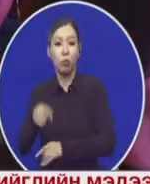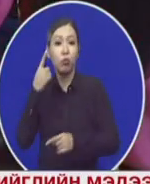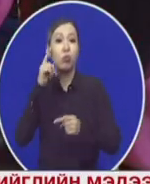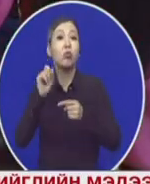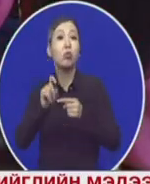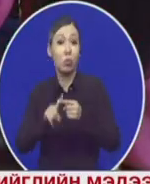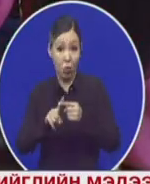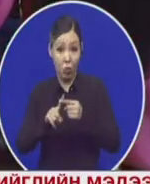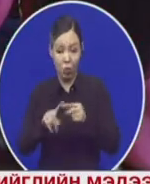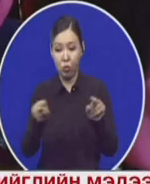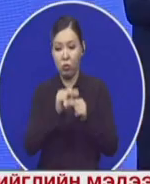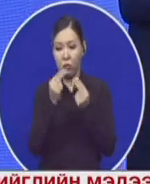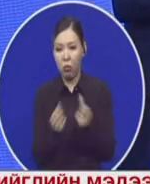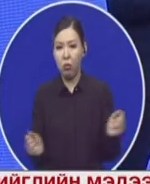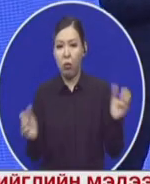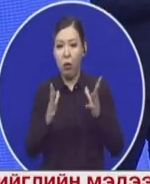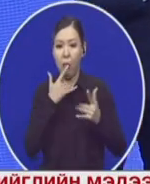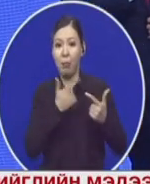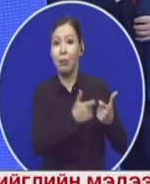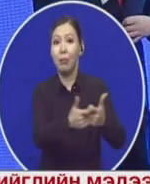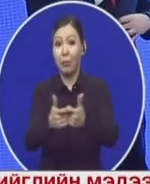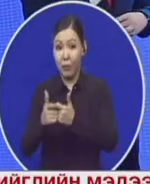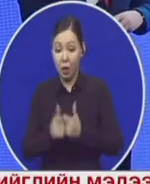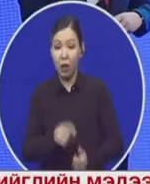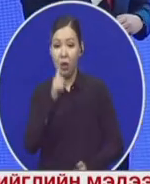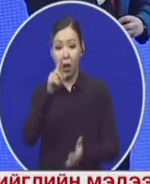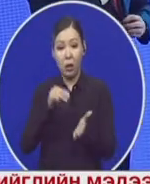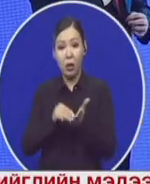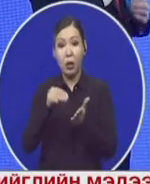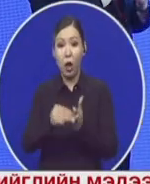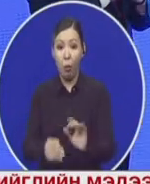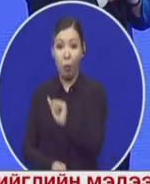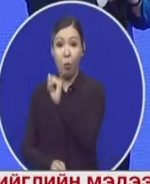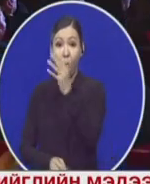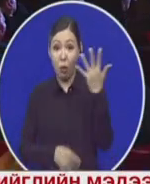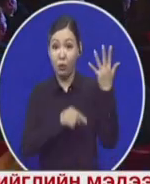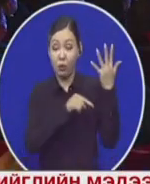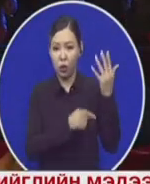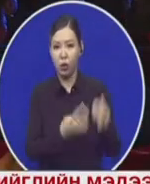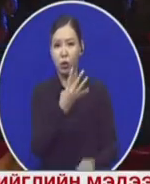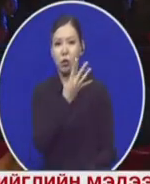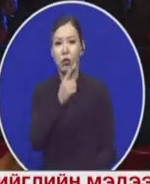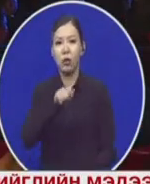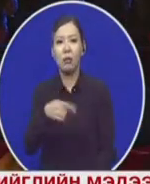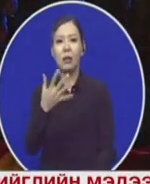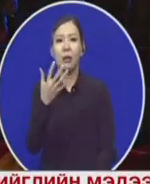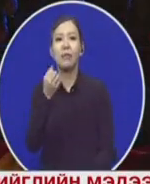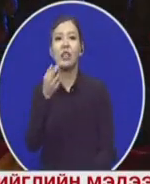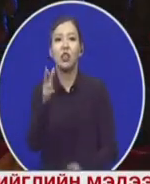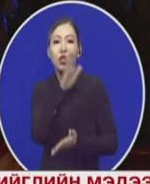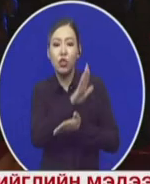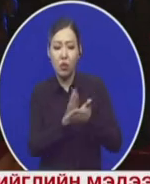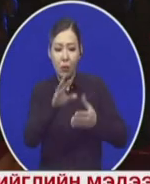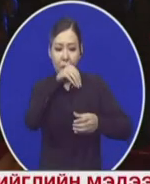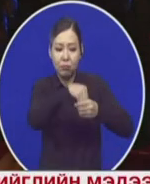онцолж байсан юм аа. За дашрам дуртагд тэрбум мод хөтөлбөрийн хүрээнд одоогоор 41.5 сая ширхэг мод тариад байна.